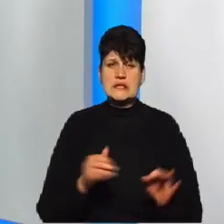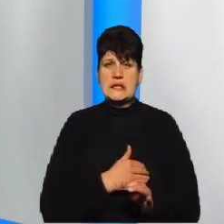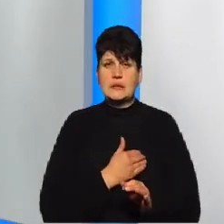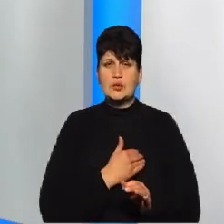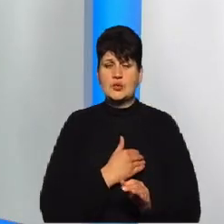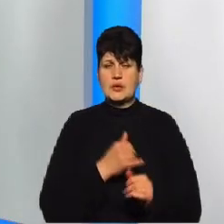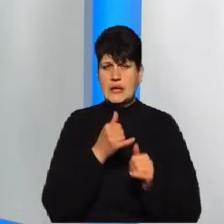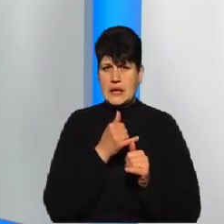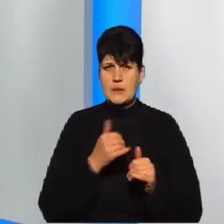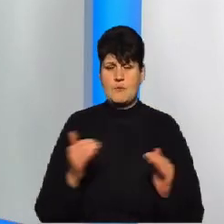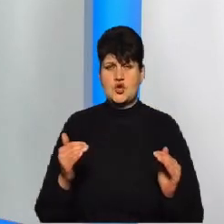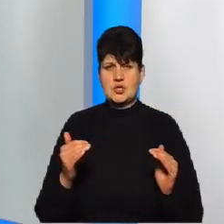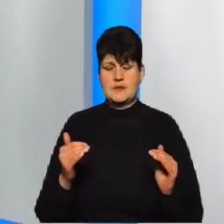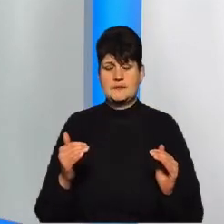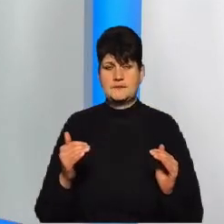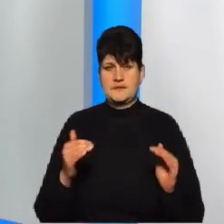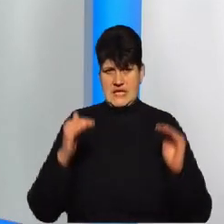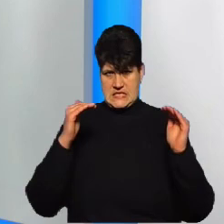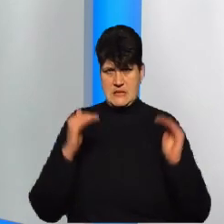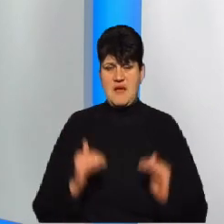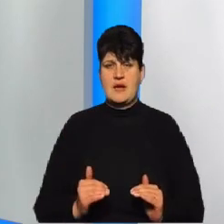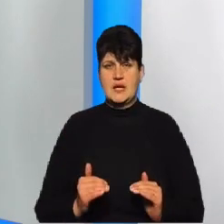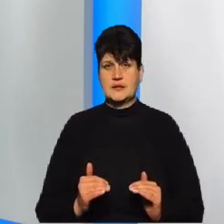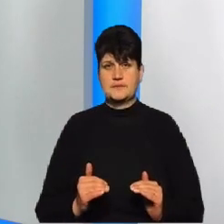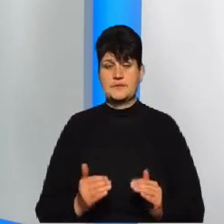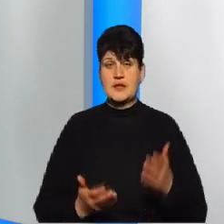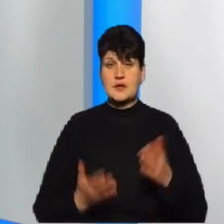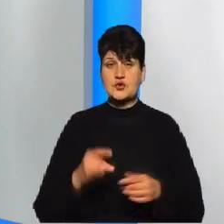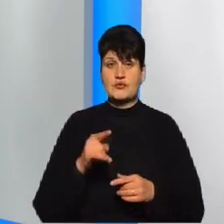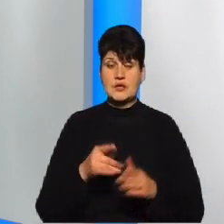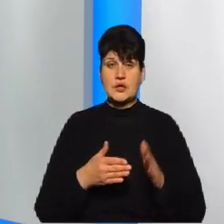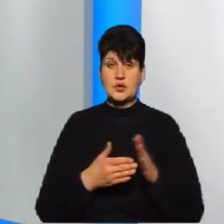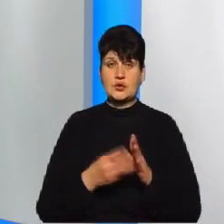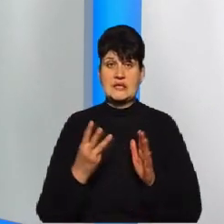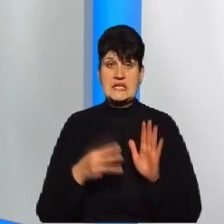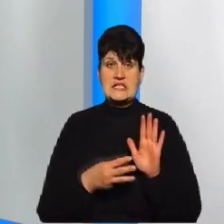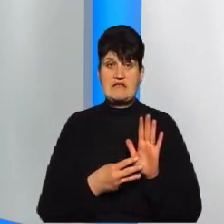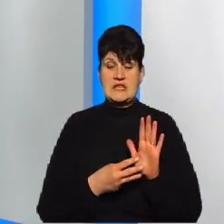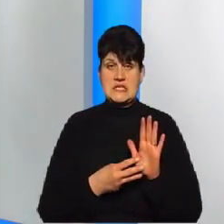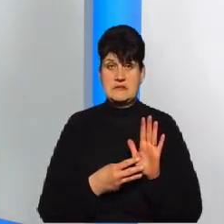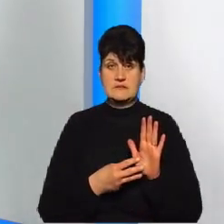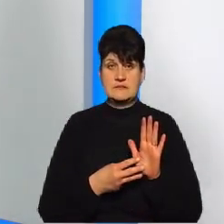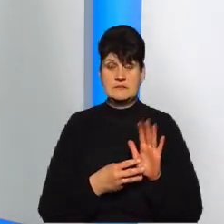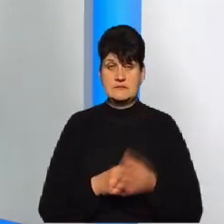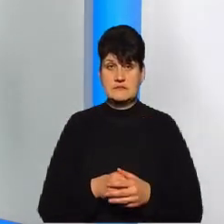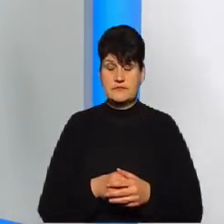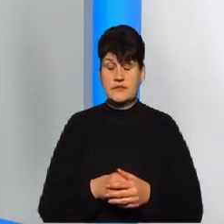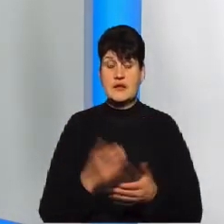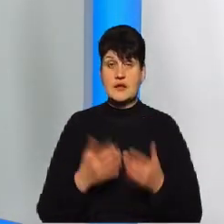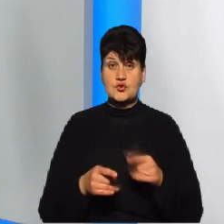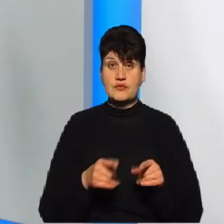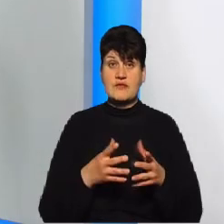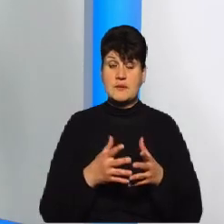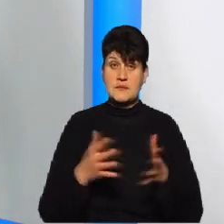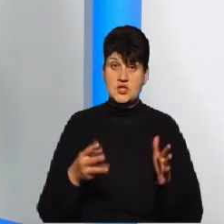можна збивати, якщо вона до 38 градусів Цельсія. Тобто, якщо вона вже 38 і